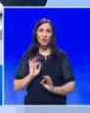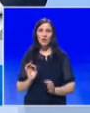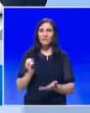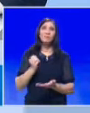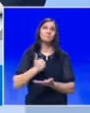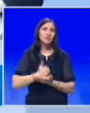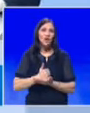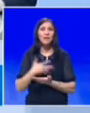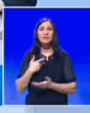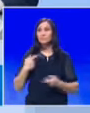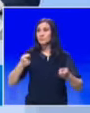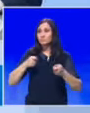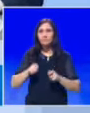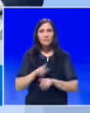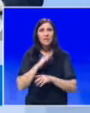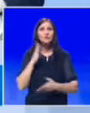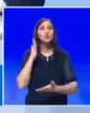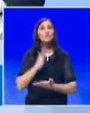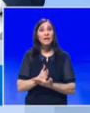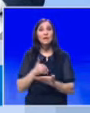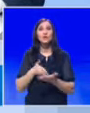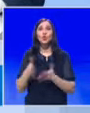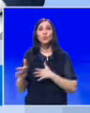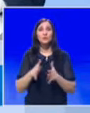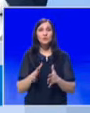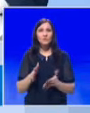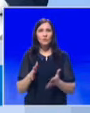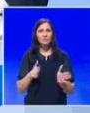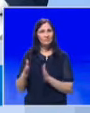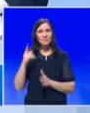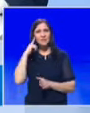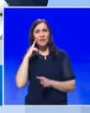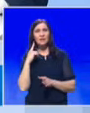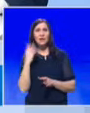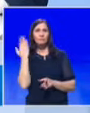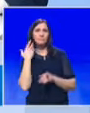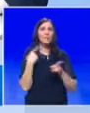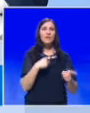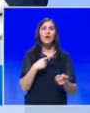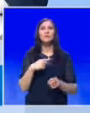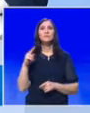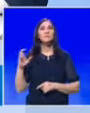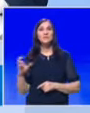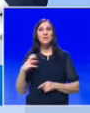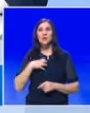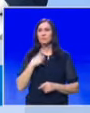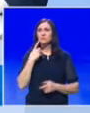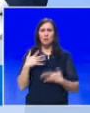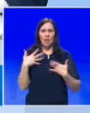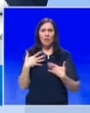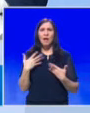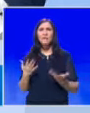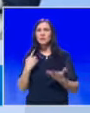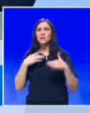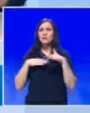желае назначенията се правят по друг начин. Знаете ли, обвинявате ДПС и ГЕРБ в желание за скрито партньорство. Мисля, че